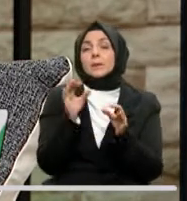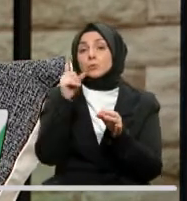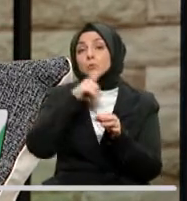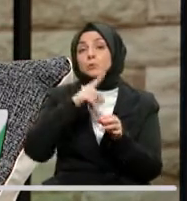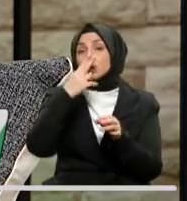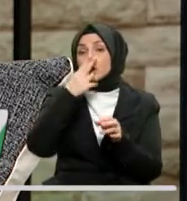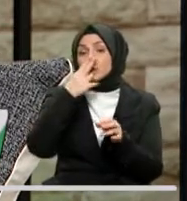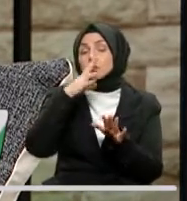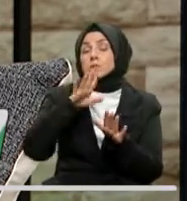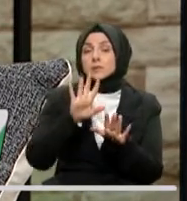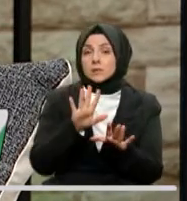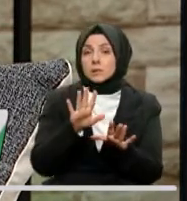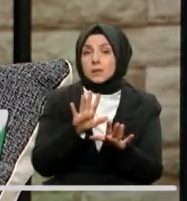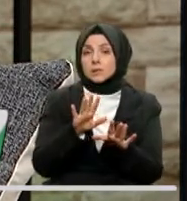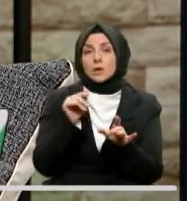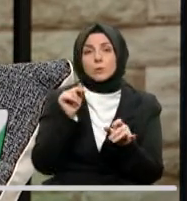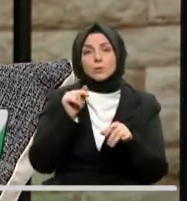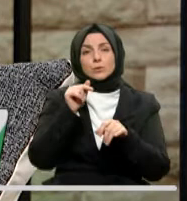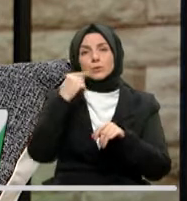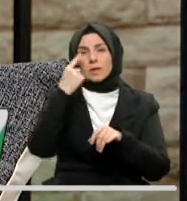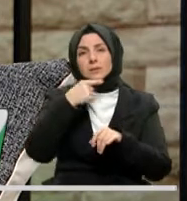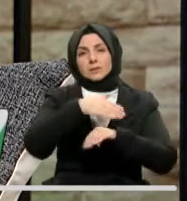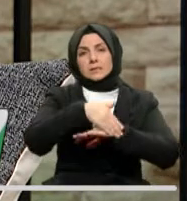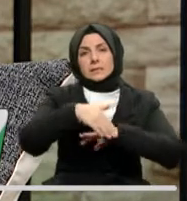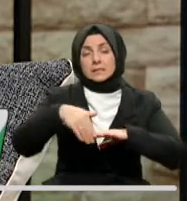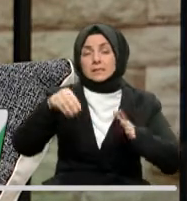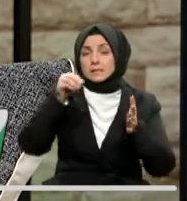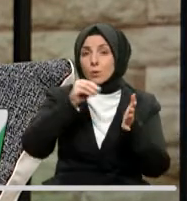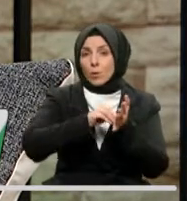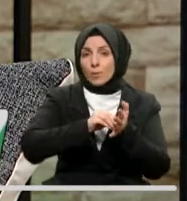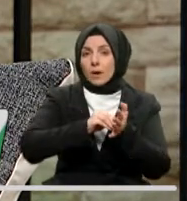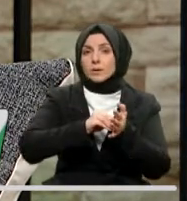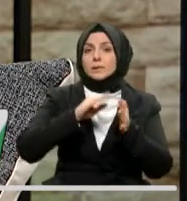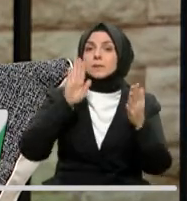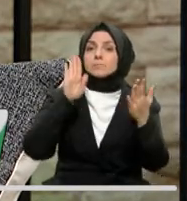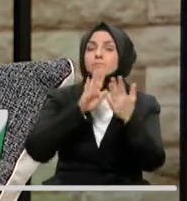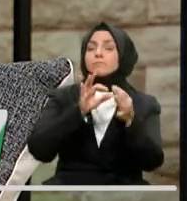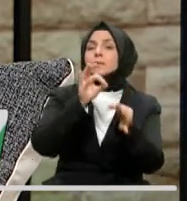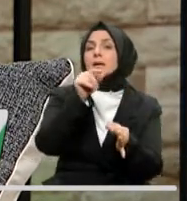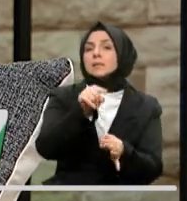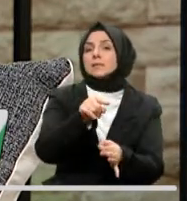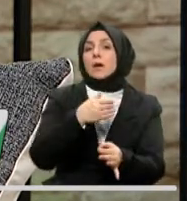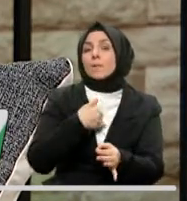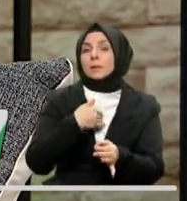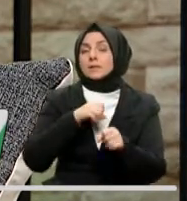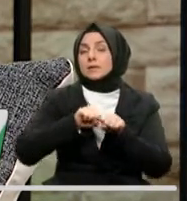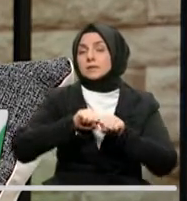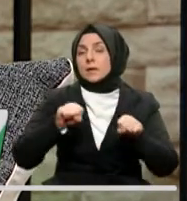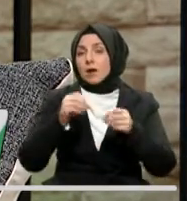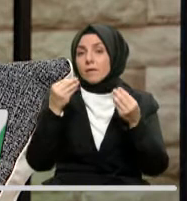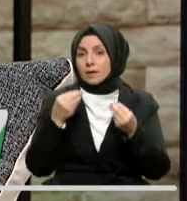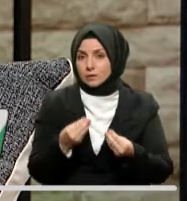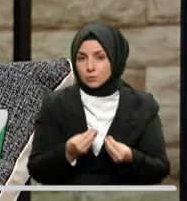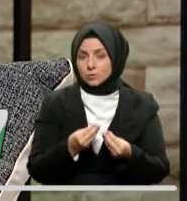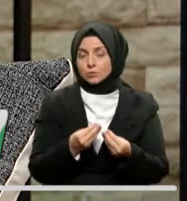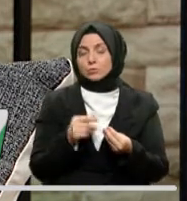reddedildi reddediyoruz sınır koymak aslında bir noktada karşıya artık bu noktada Bana zarar veriyorsun ya da artık